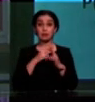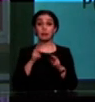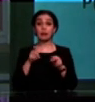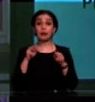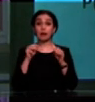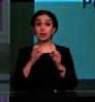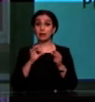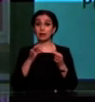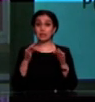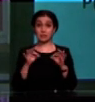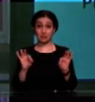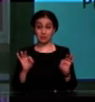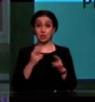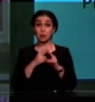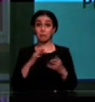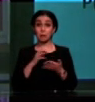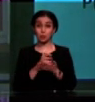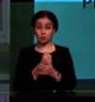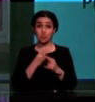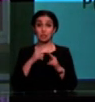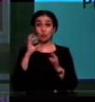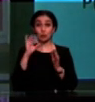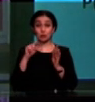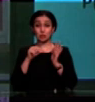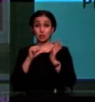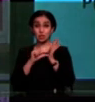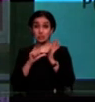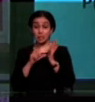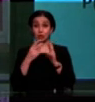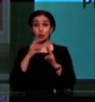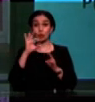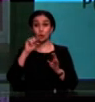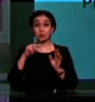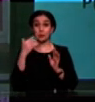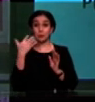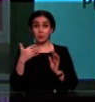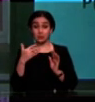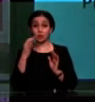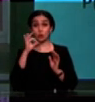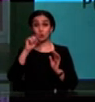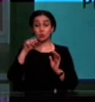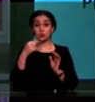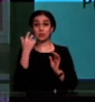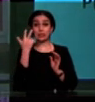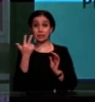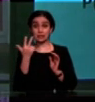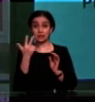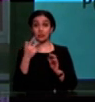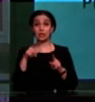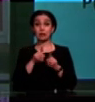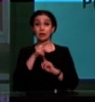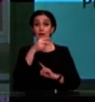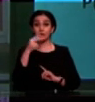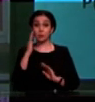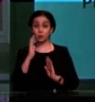они независимы. Тогда получается 0,6 умножить на 0,5 и умножить на 0,3. И равно